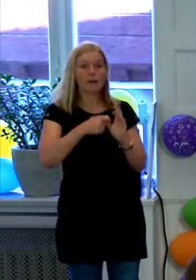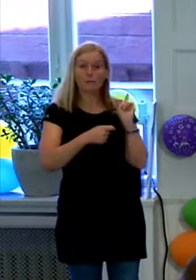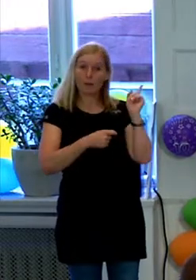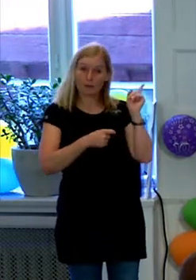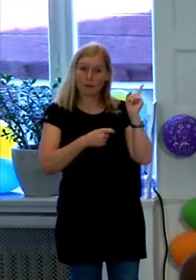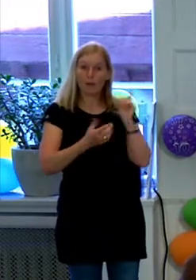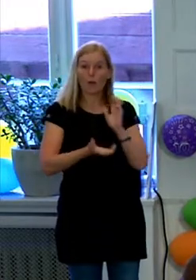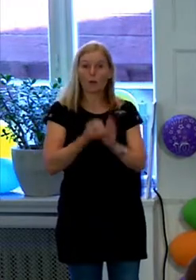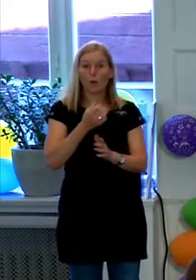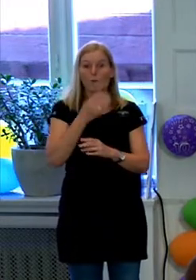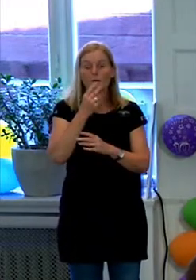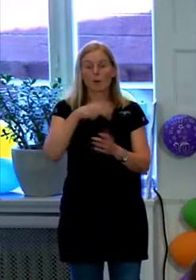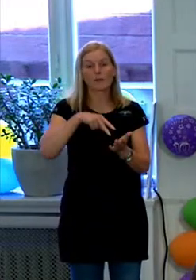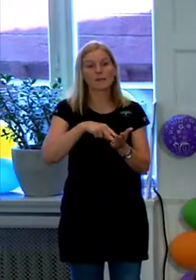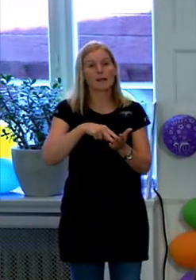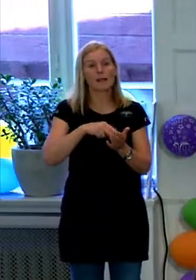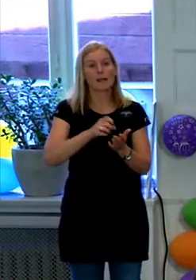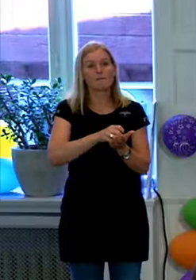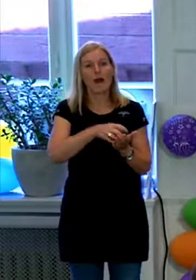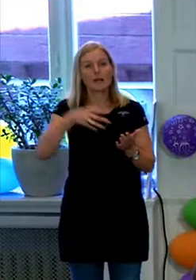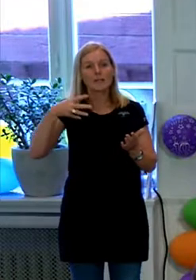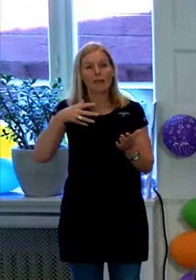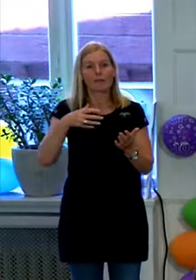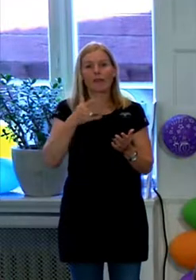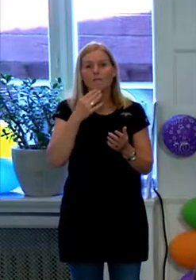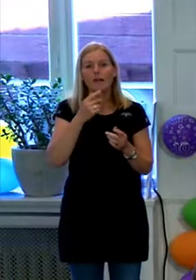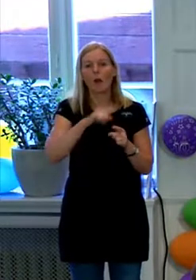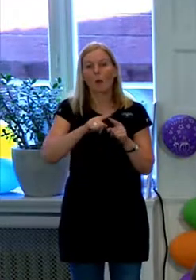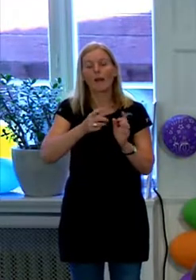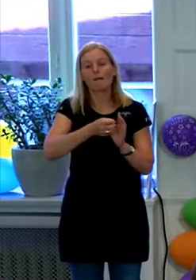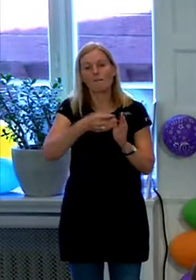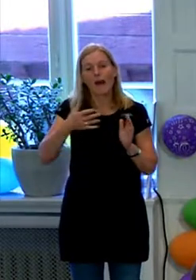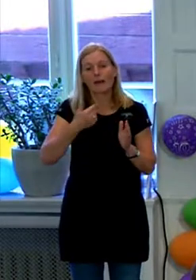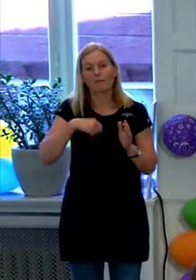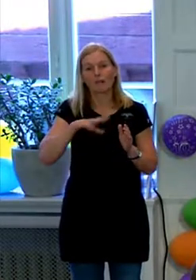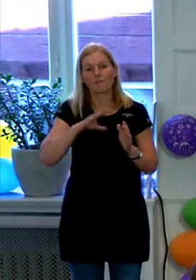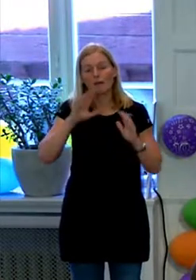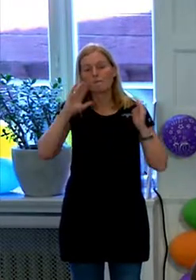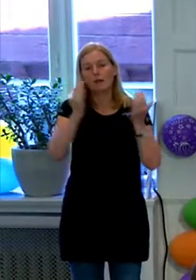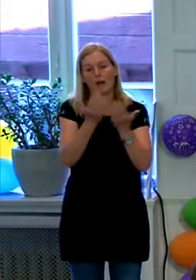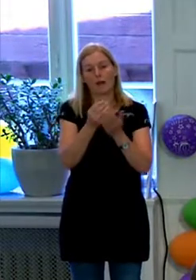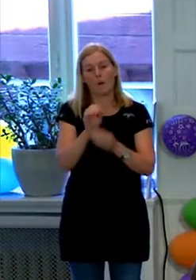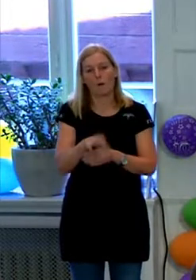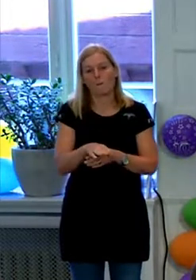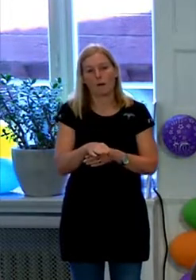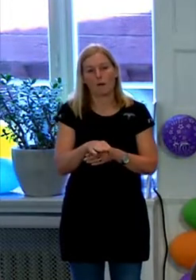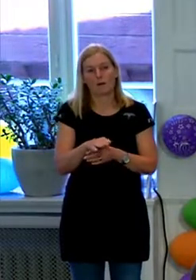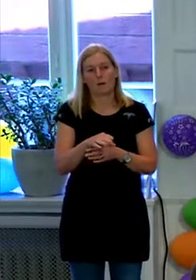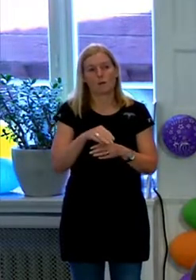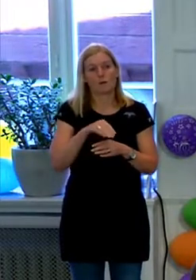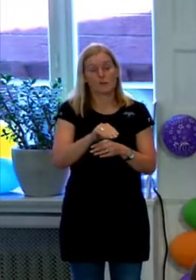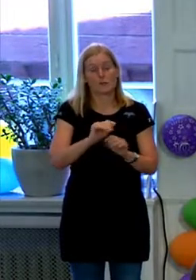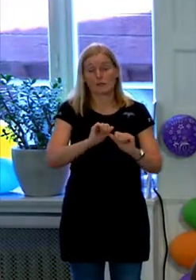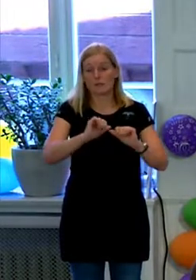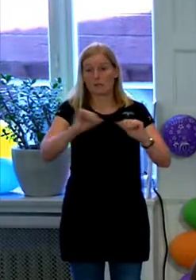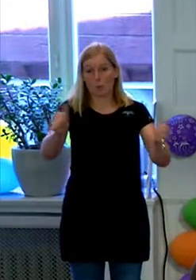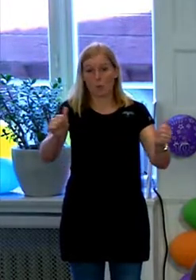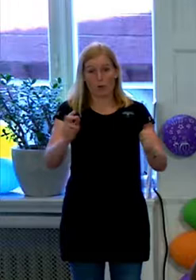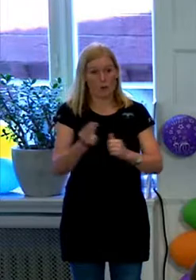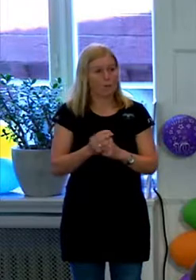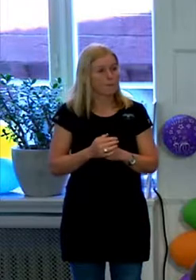upp frågeställningen om värden. Vilka värden är det vi egentligen vill värna när vi gör de här stora